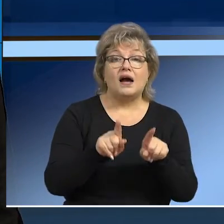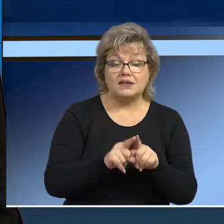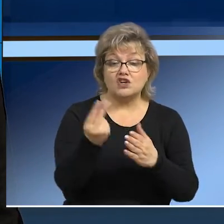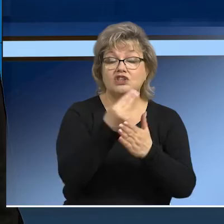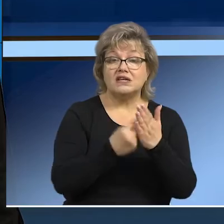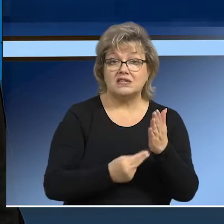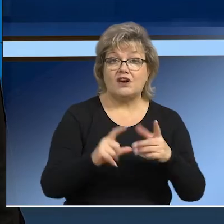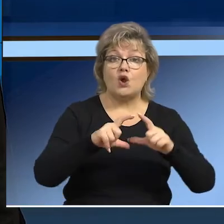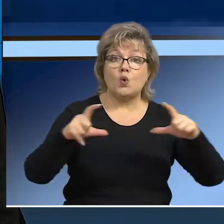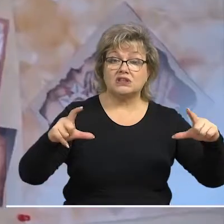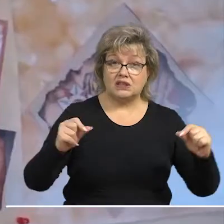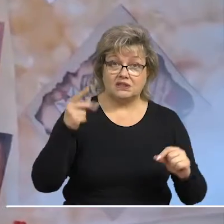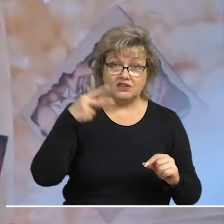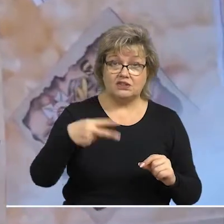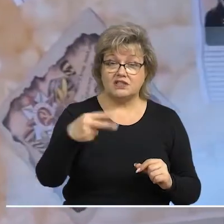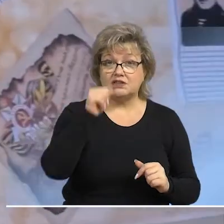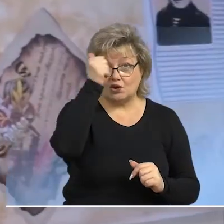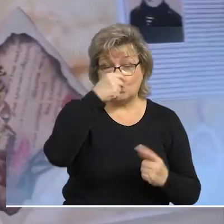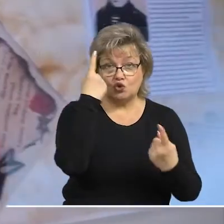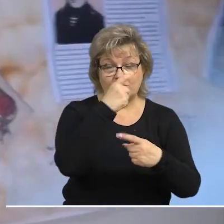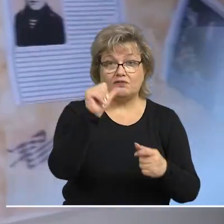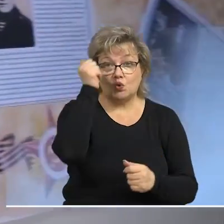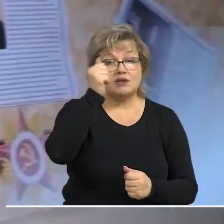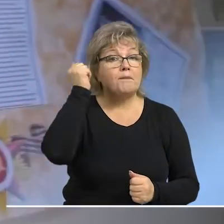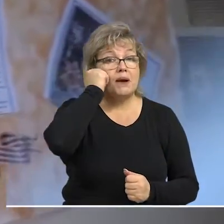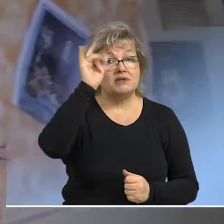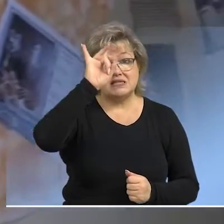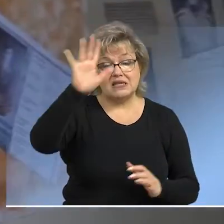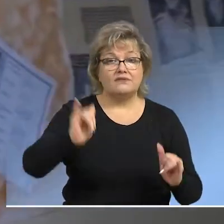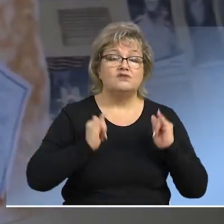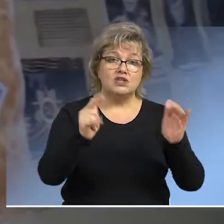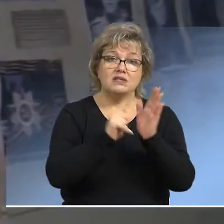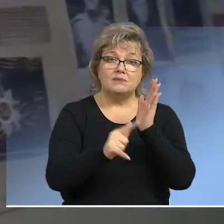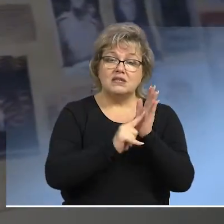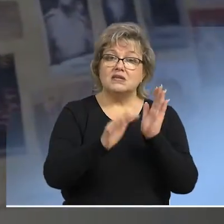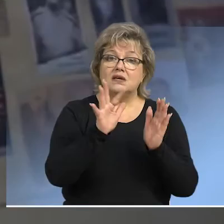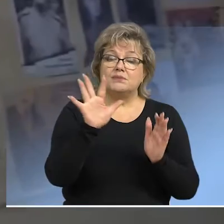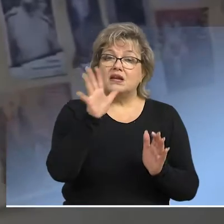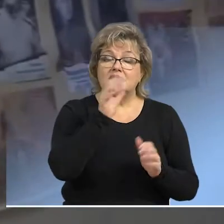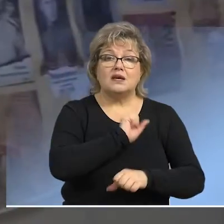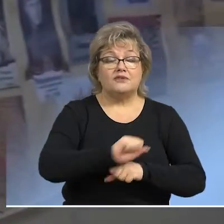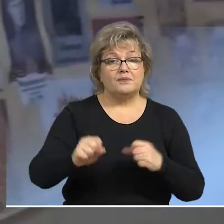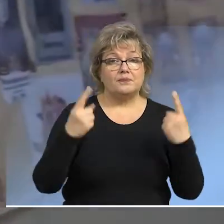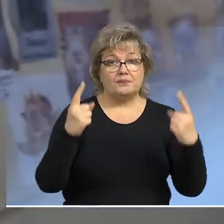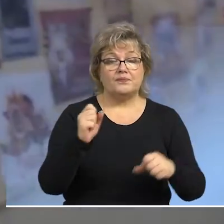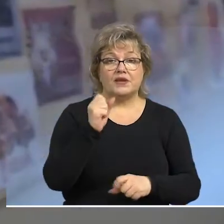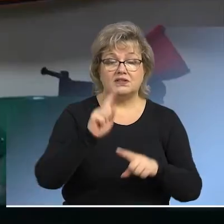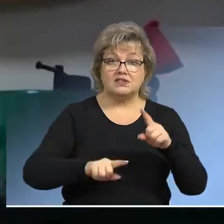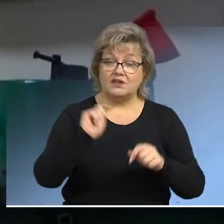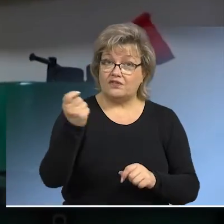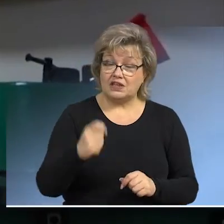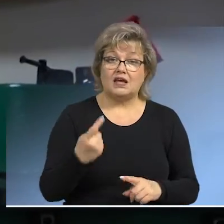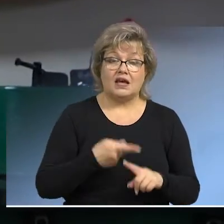также нарисовали открытки. 2020 год объявлен годом памяти и славы в честь 75-летия победы в Великой Отечественной